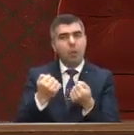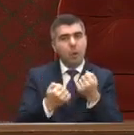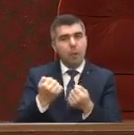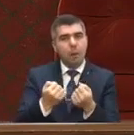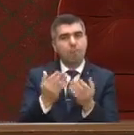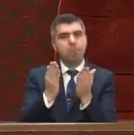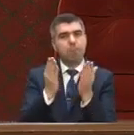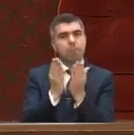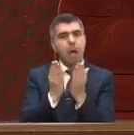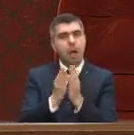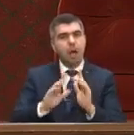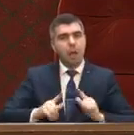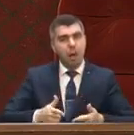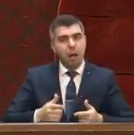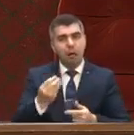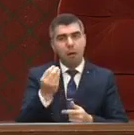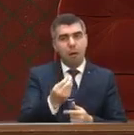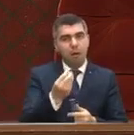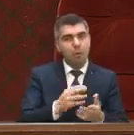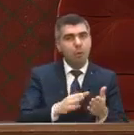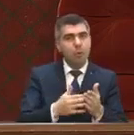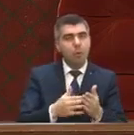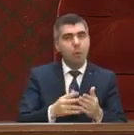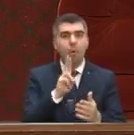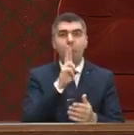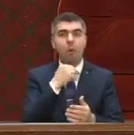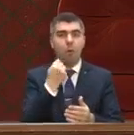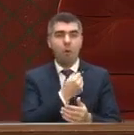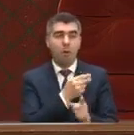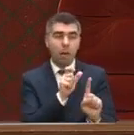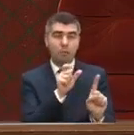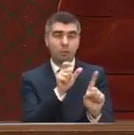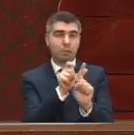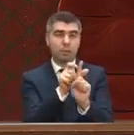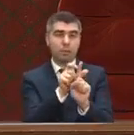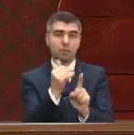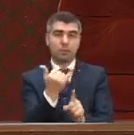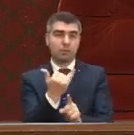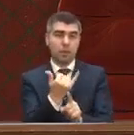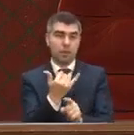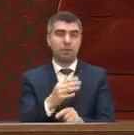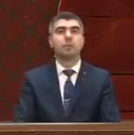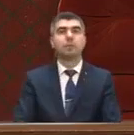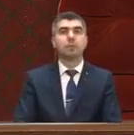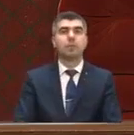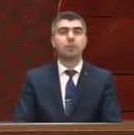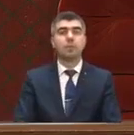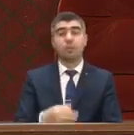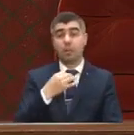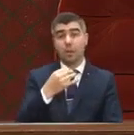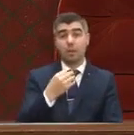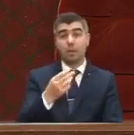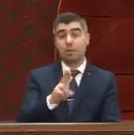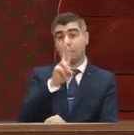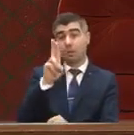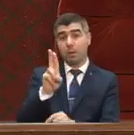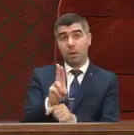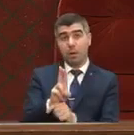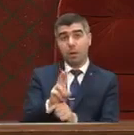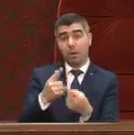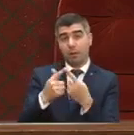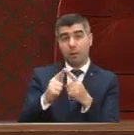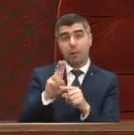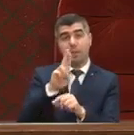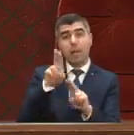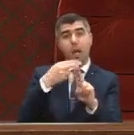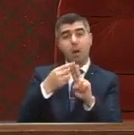النقل المزدوج، شكون اللي تيسيروا؟ تيسيروا الحكومه. وبالتالي اليوم نحن تحدثتي في السؤال ديالك على النقل اختصاصات، اعطيناك الجواب على